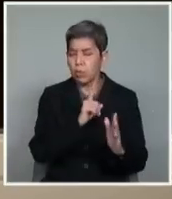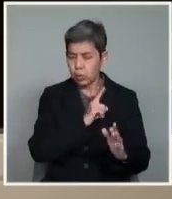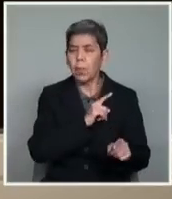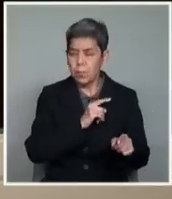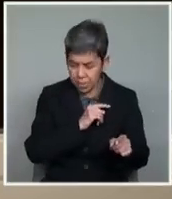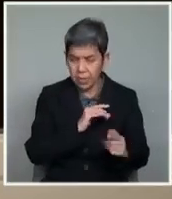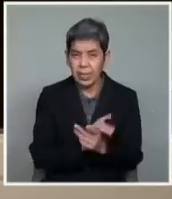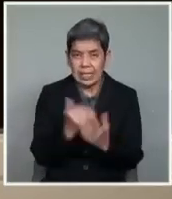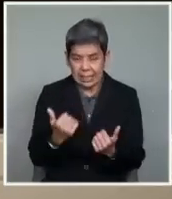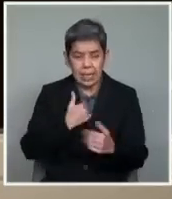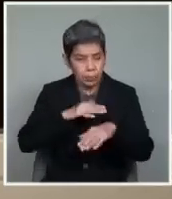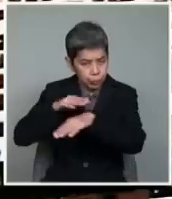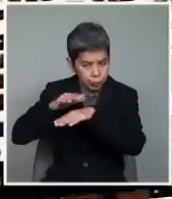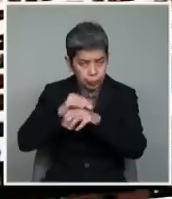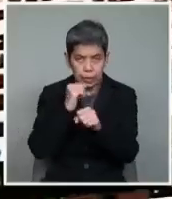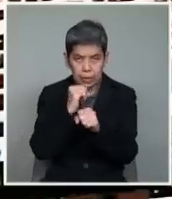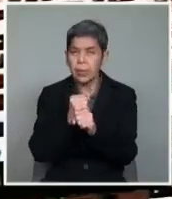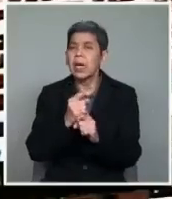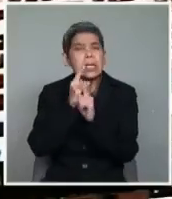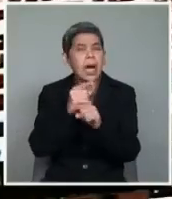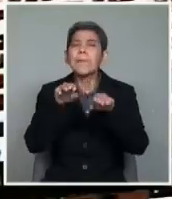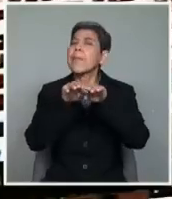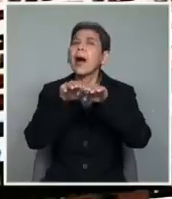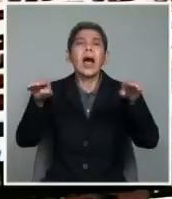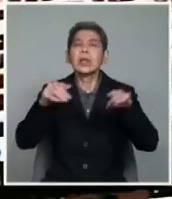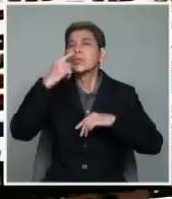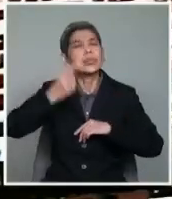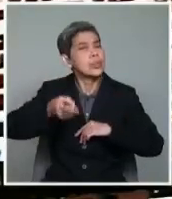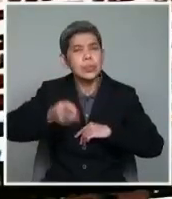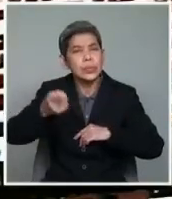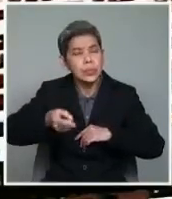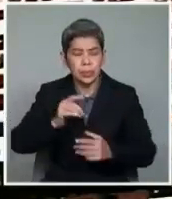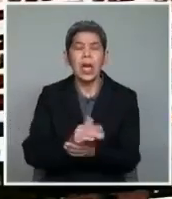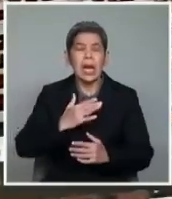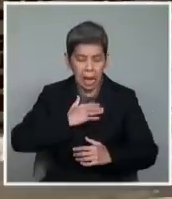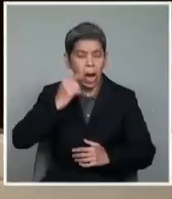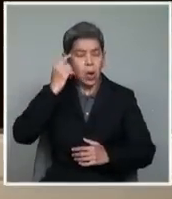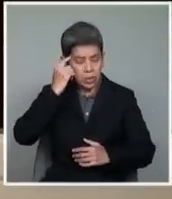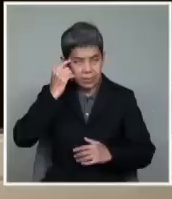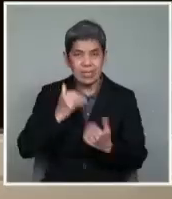ยู่แล้วจึงเน้นย้ำให้มีการปฏิบัติตามมาตรการตามปกติและก็ยึดมั่นใจด้วยนะ